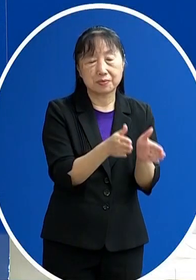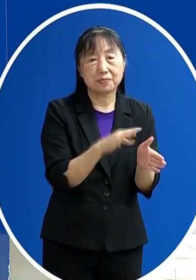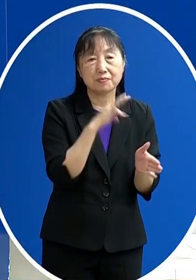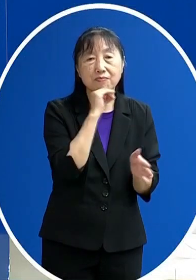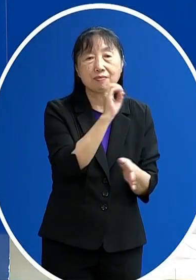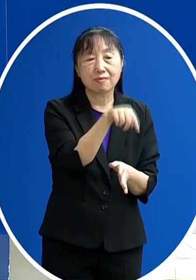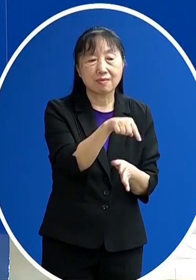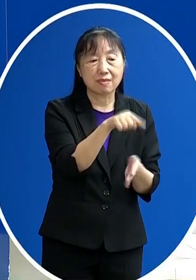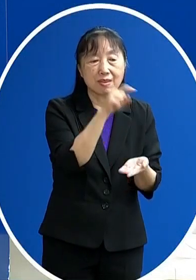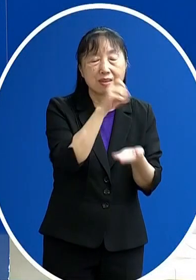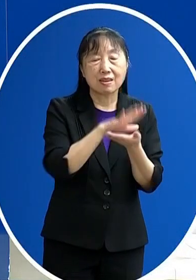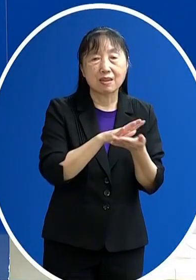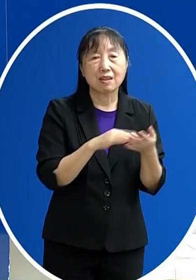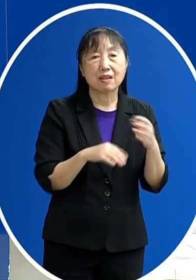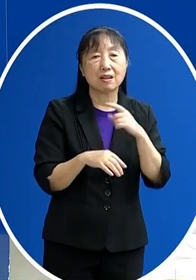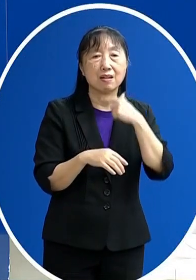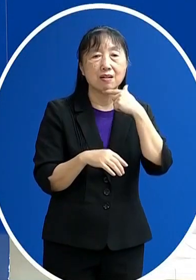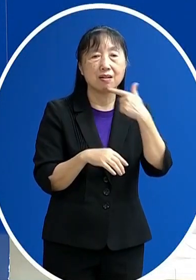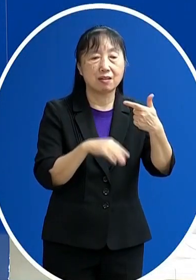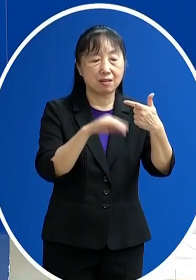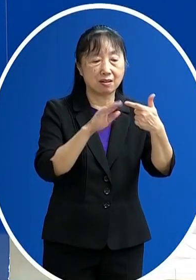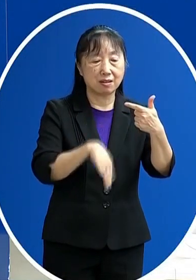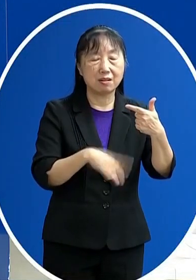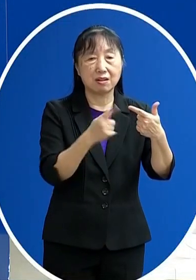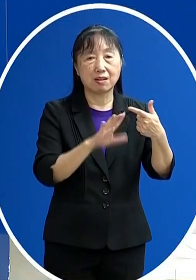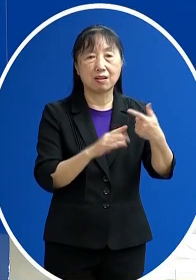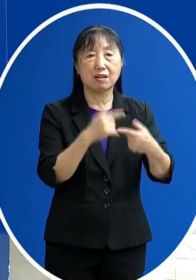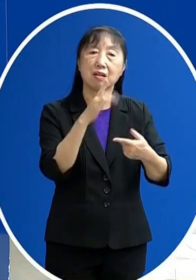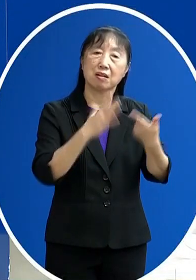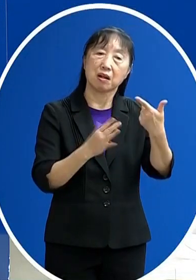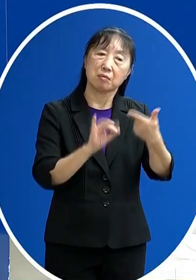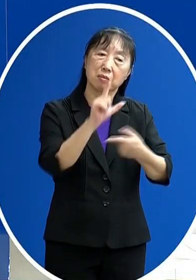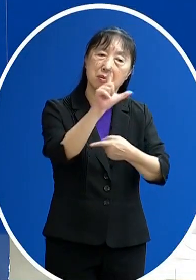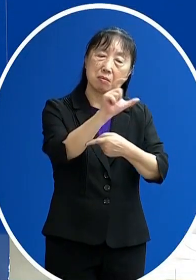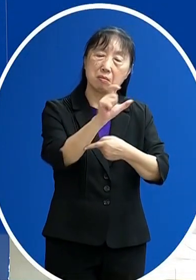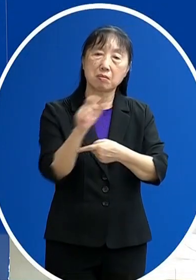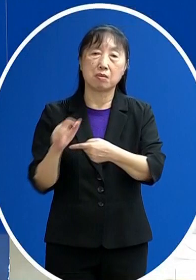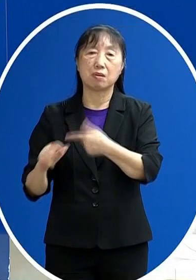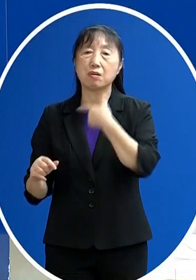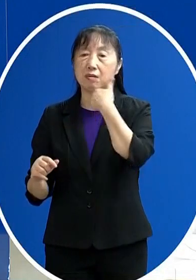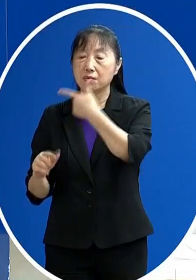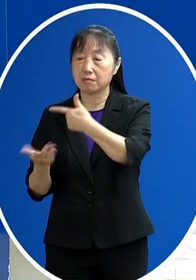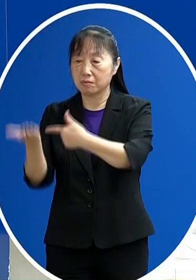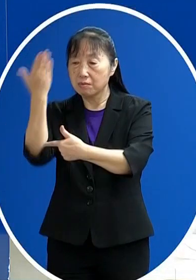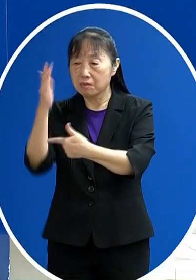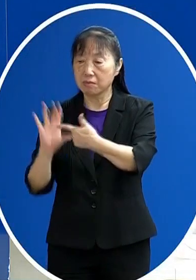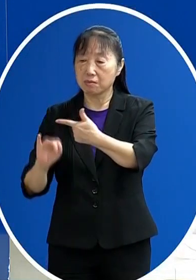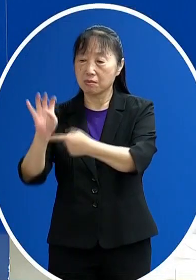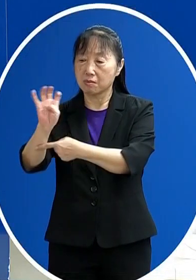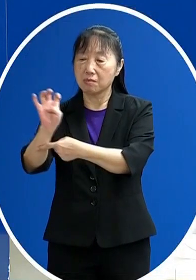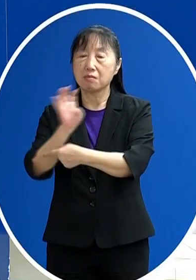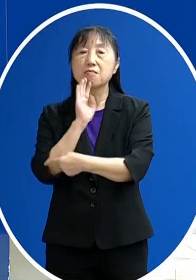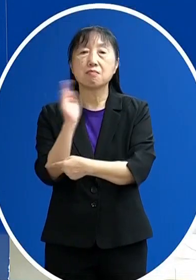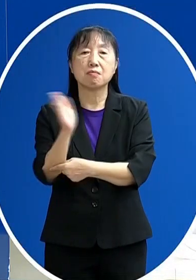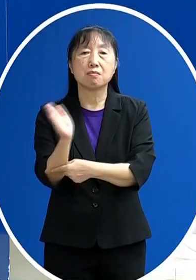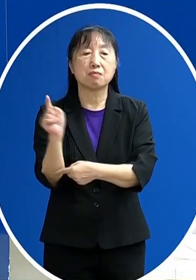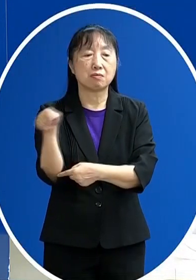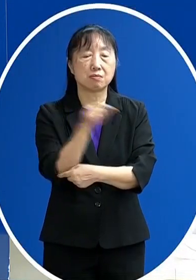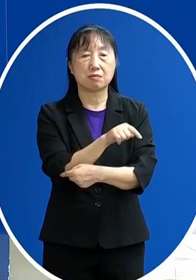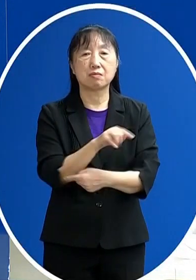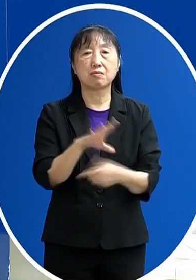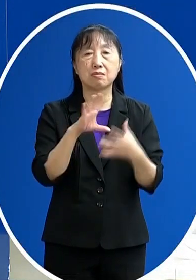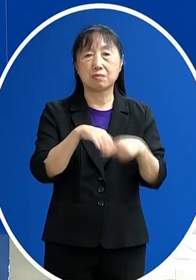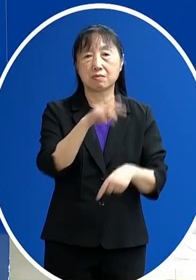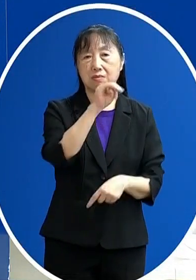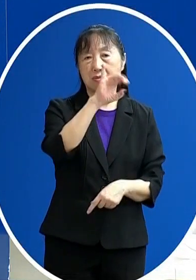上，反而是六岁以上的这个所占的比例现在是大概不到四成，也就是显示说在 Miss C